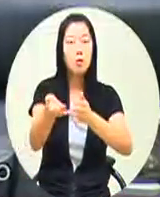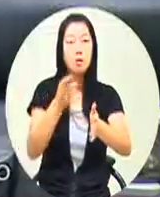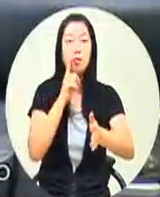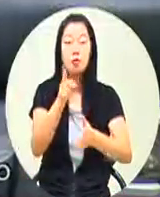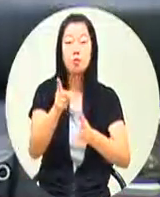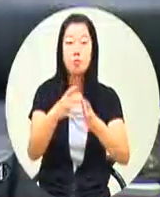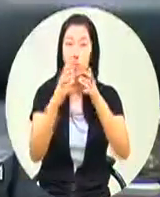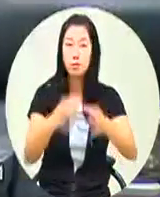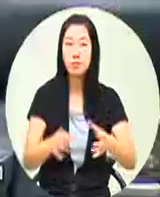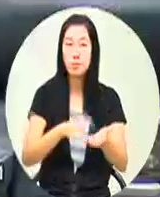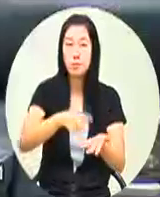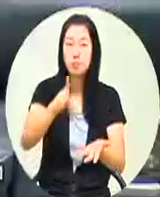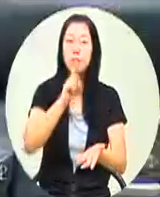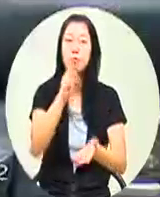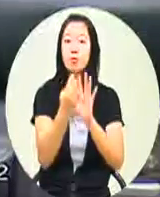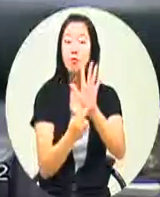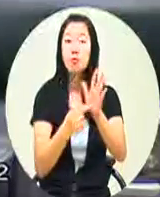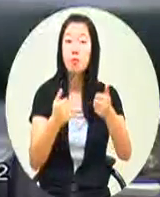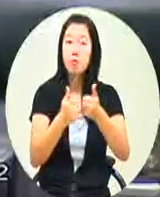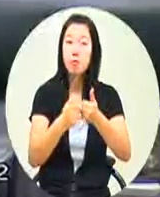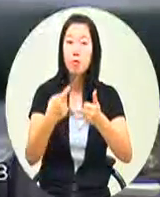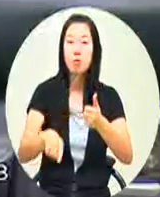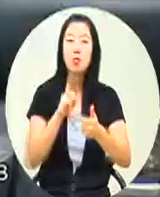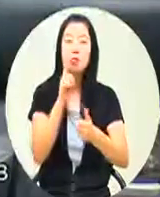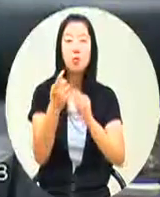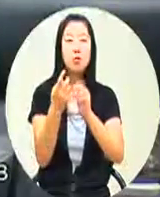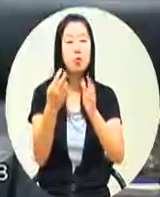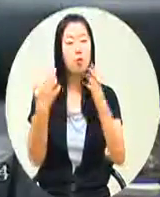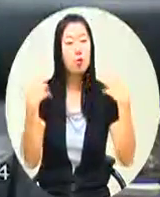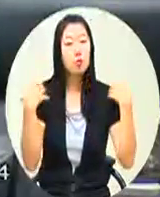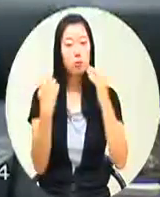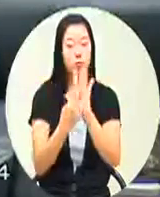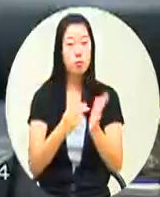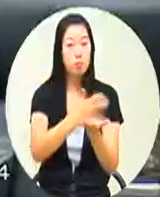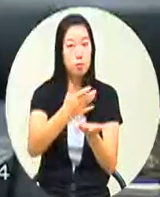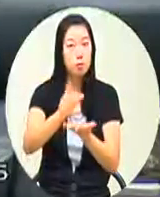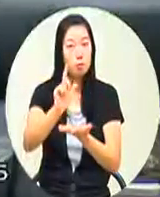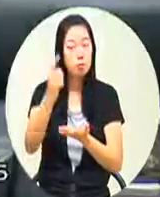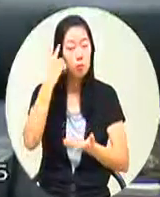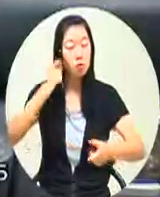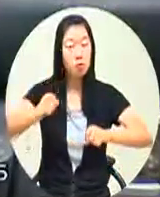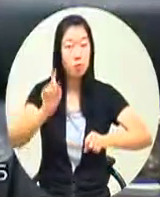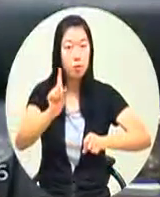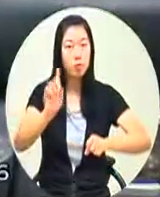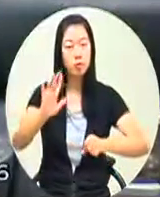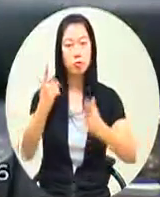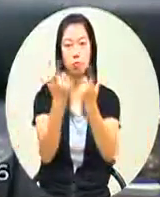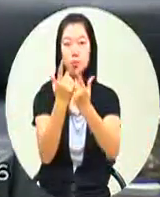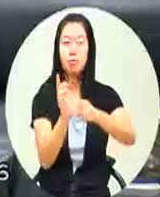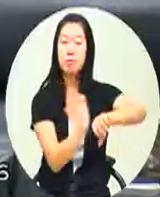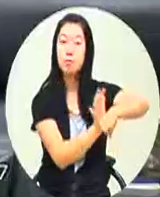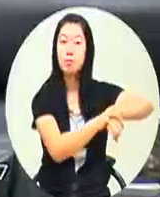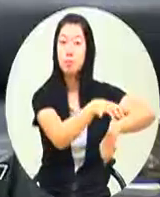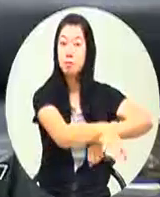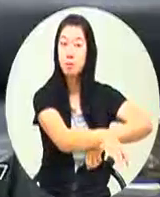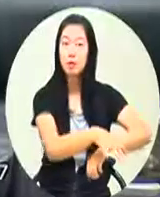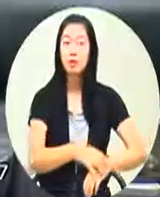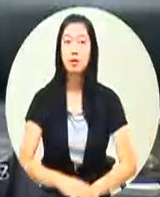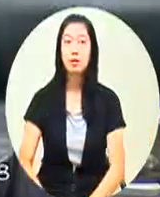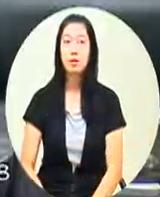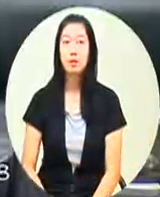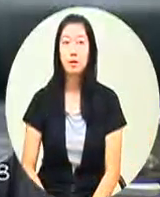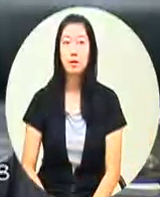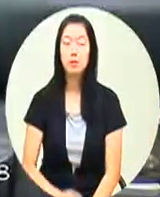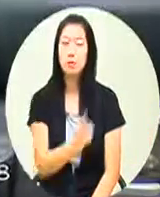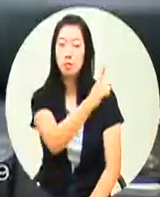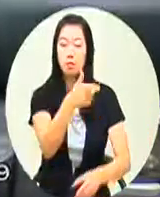办了一次这个说明会，要解决的方案里头是往比较北端的，就是要往这个加